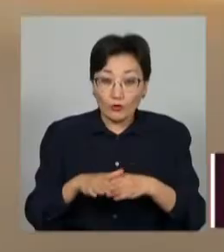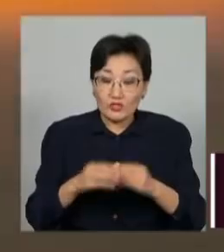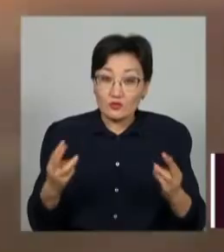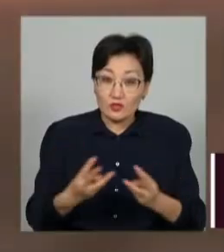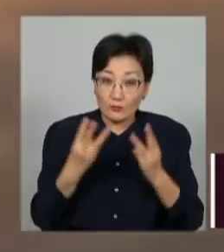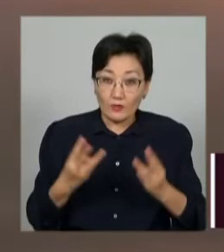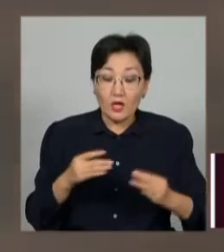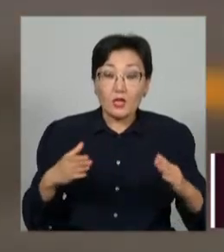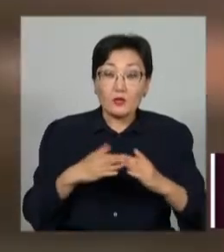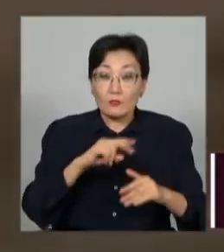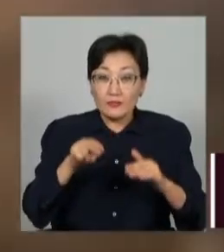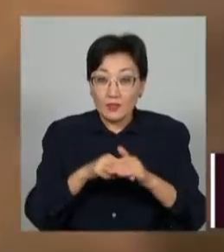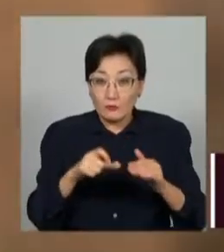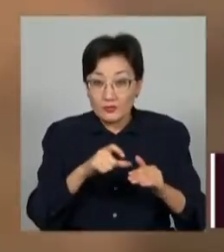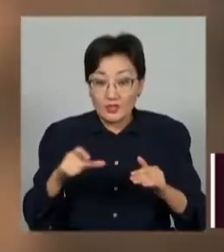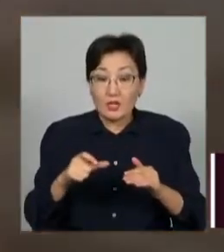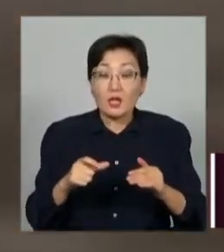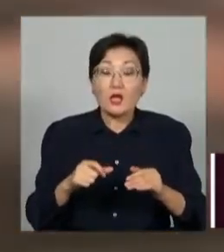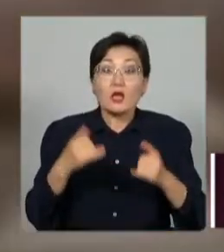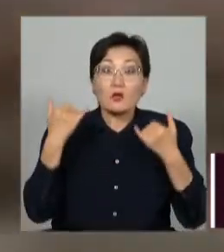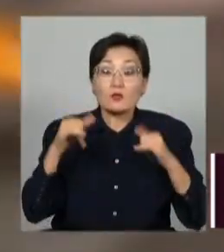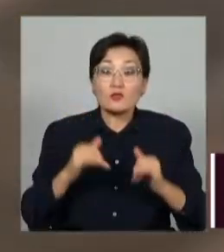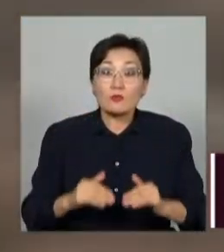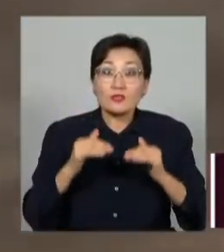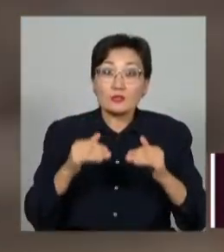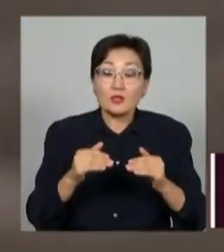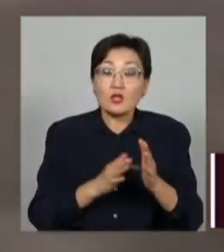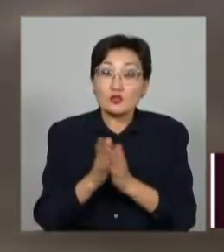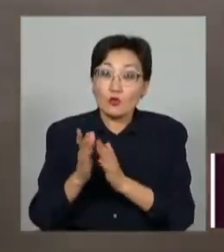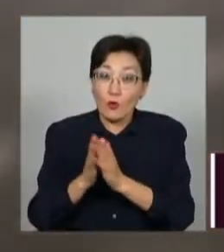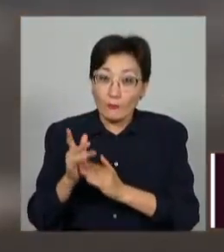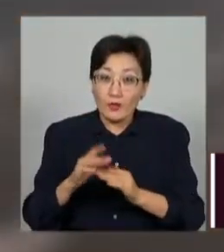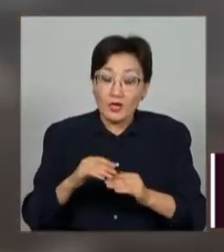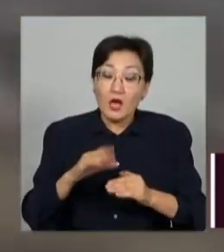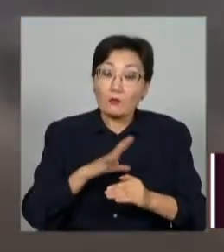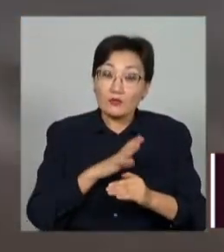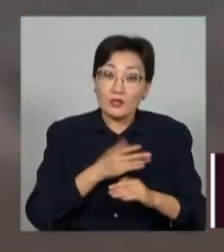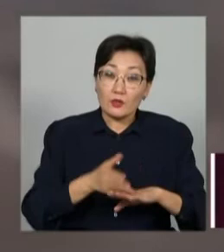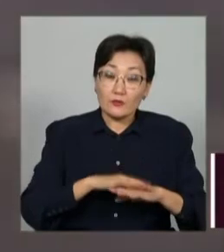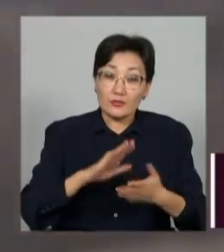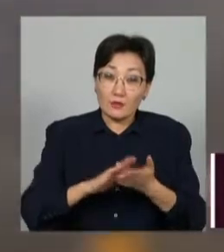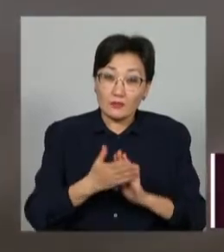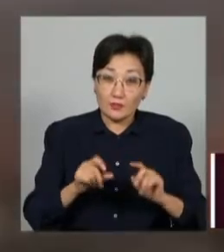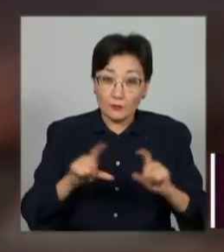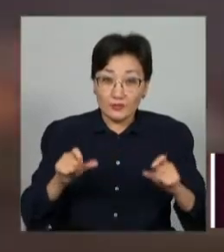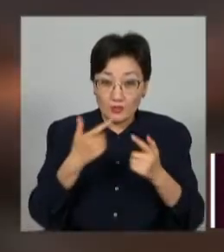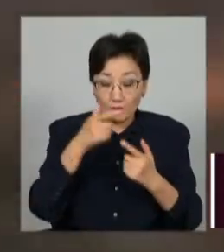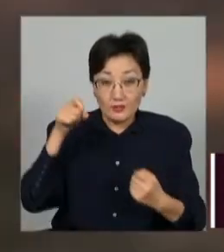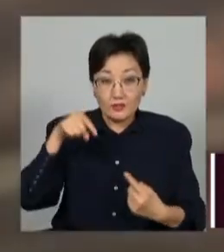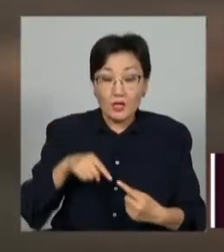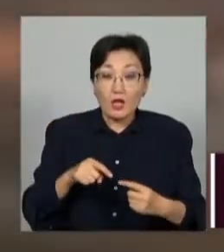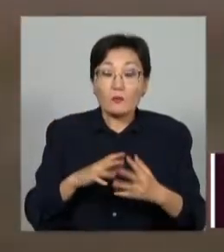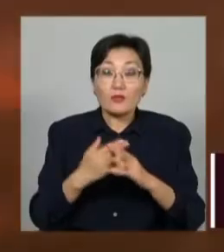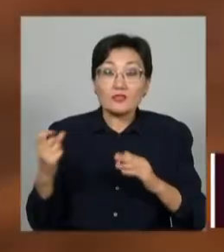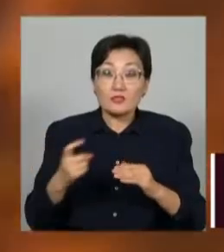шарпыған. Ғимараттың астыңғы қабатында ұсақ мал, ал үстінде шөп жиылып тұрыпты. Облыстық төтенше жағдайлар департаментінің мәліметінше